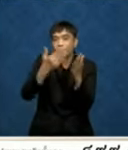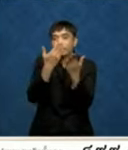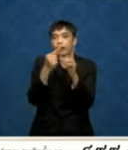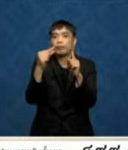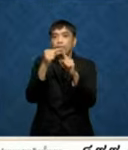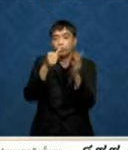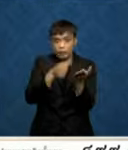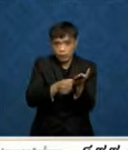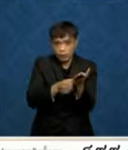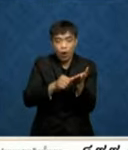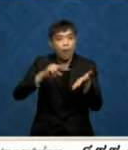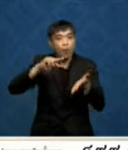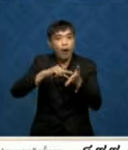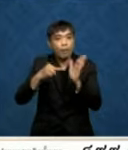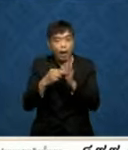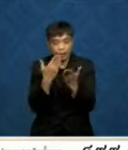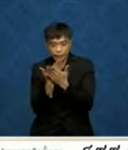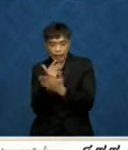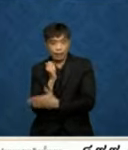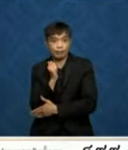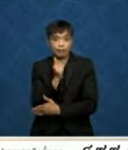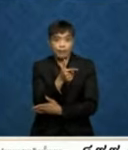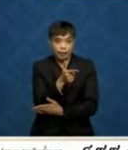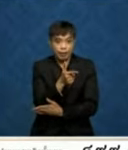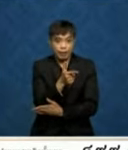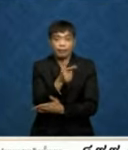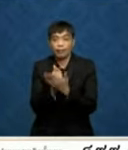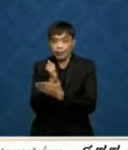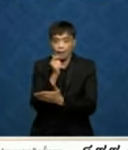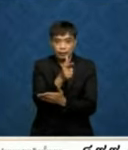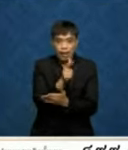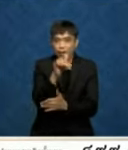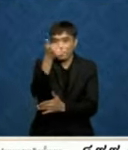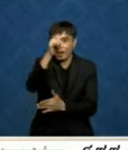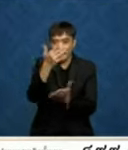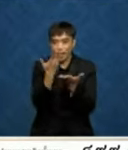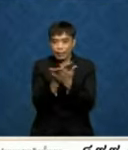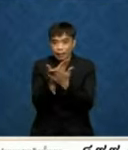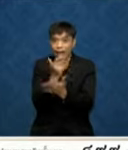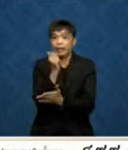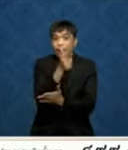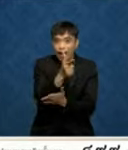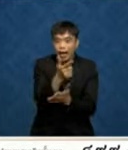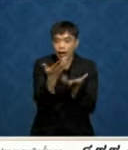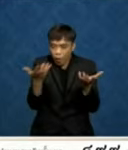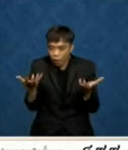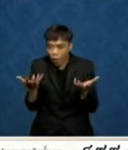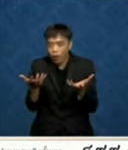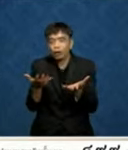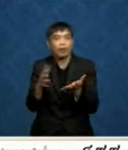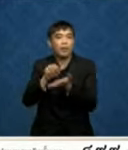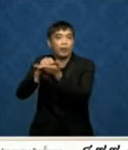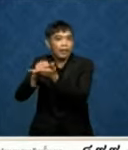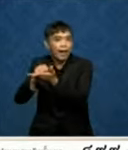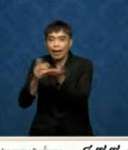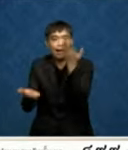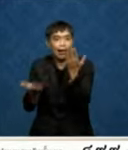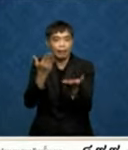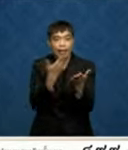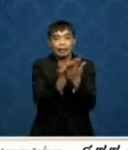ความว่าข้อผูกพันที่จะต้องจ่ายอาจจะต้องจ่ายเป็นเงินสิ่งของหรือบริการไม่ว่าจะเป็นข้อผูกพันที่เกิดจากการ